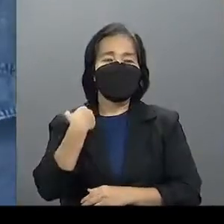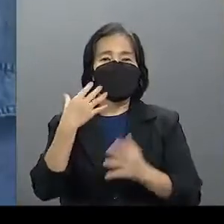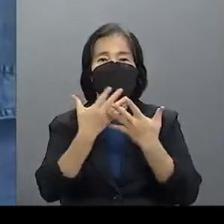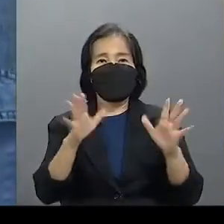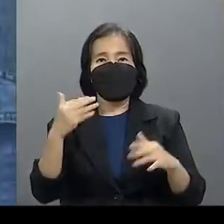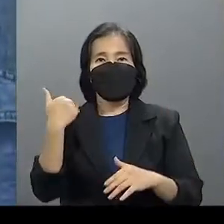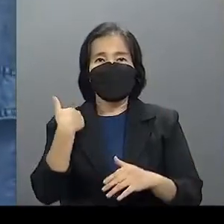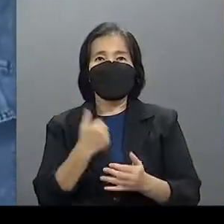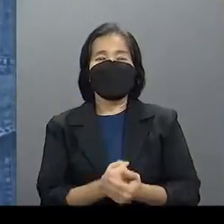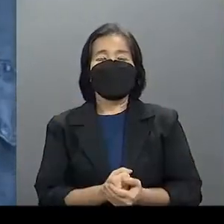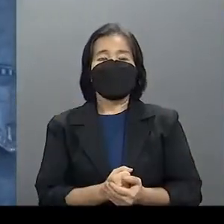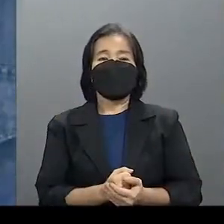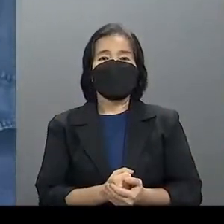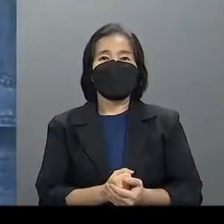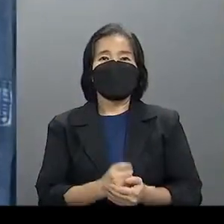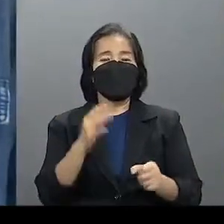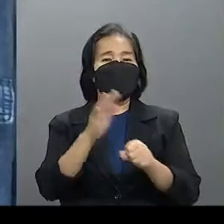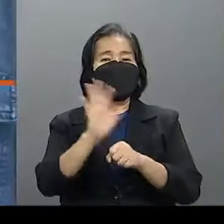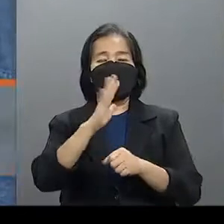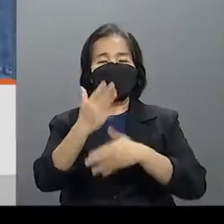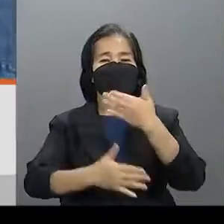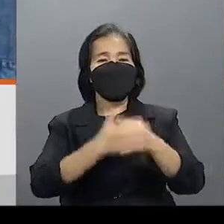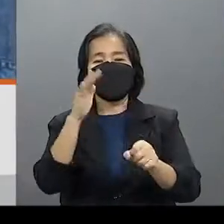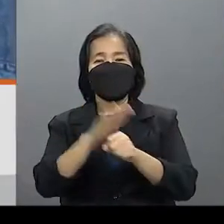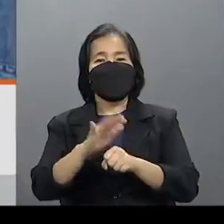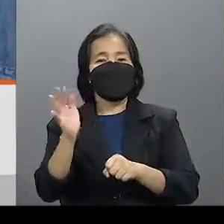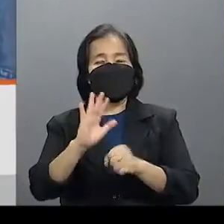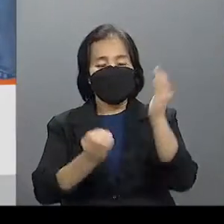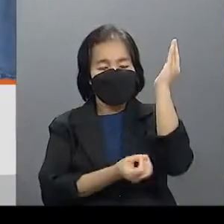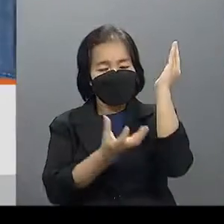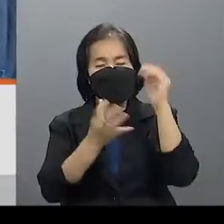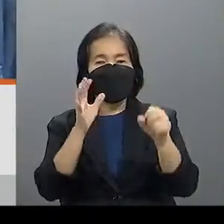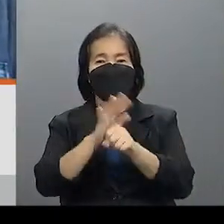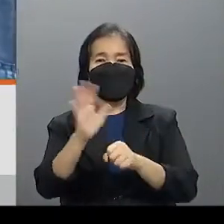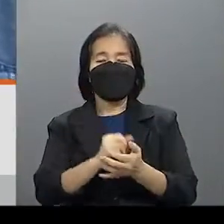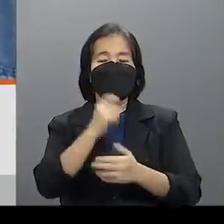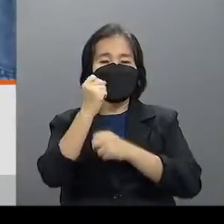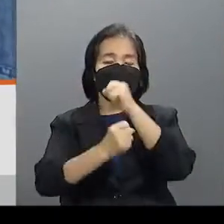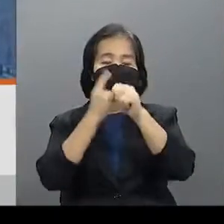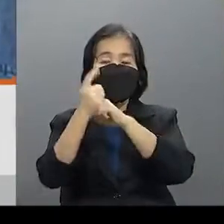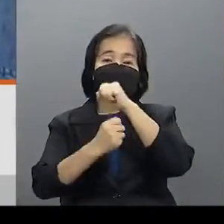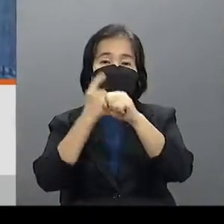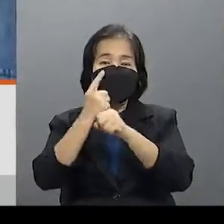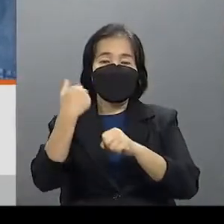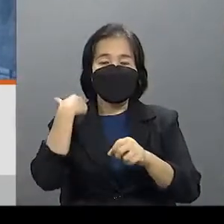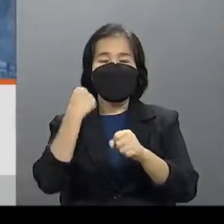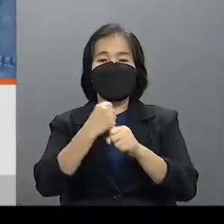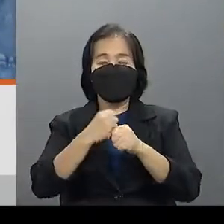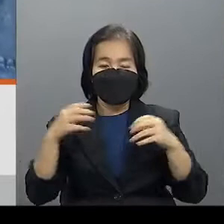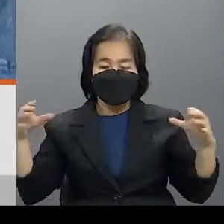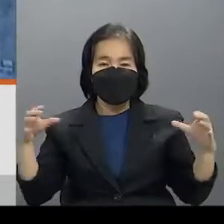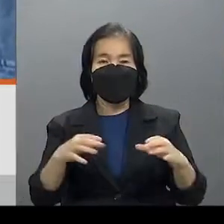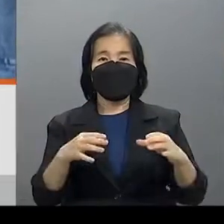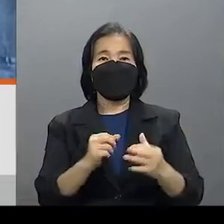ไม่เกือบจะไม่พอคือไม่พอด้วยซ้ำนะฮะทุกปีเราจะทำกันในกลุ่มทุ